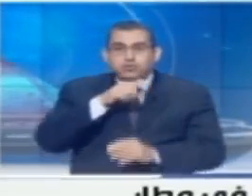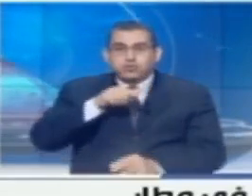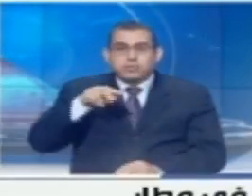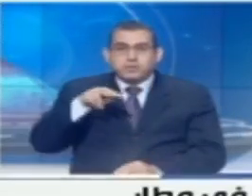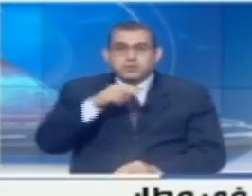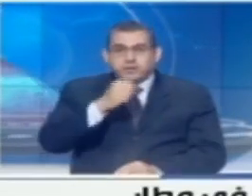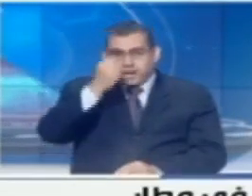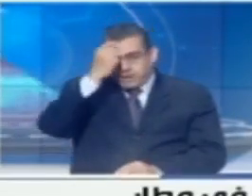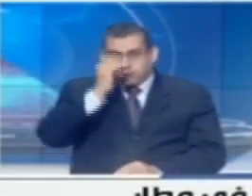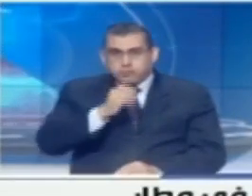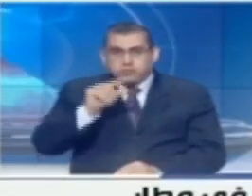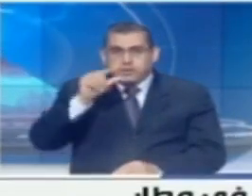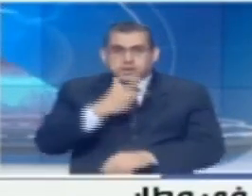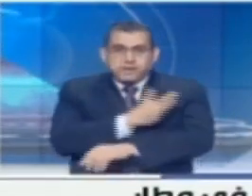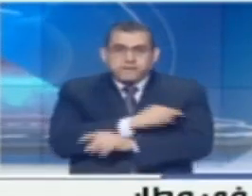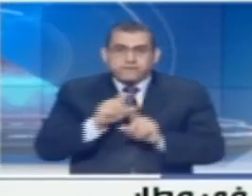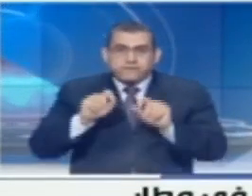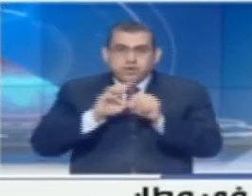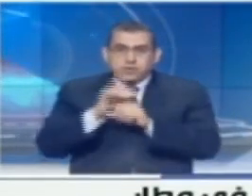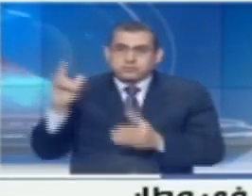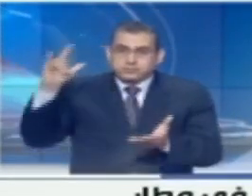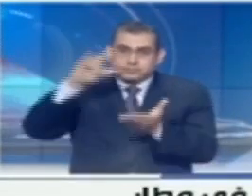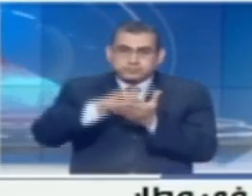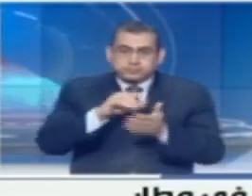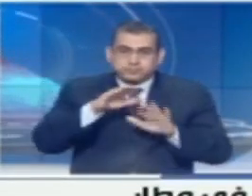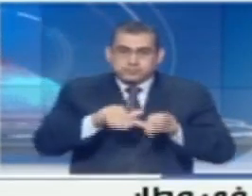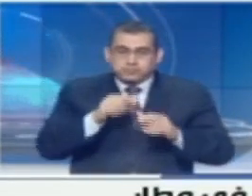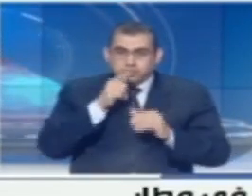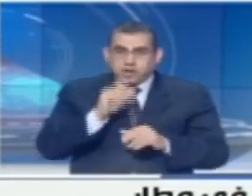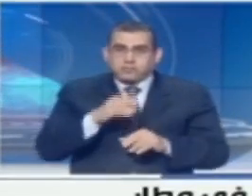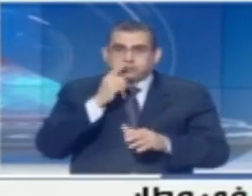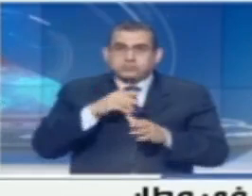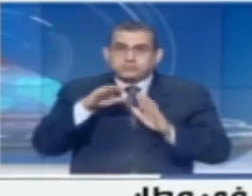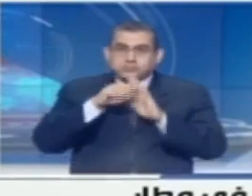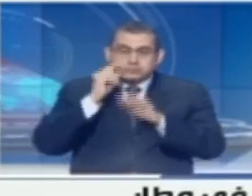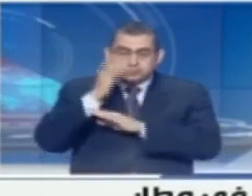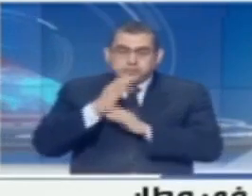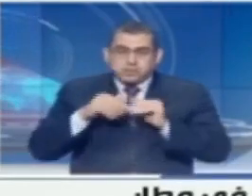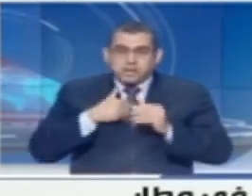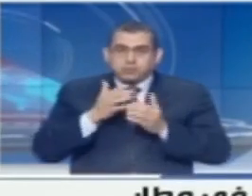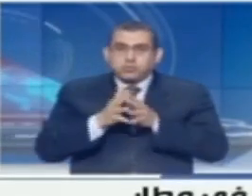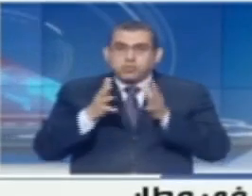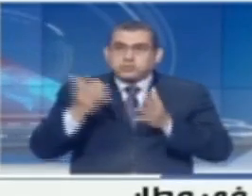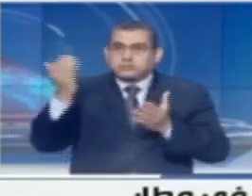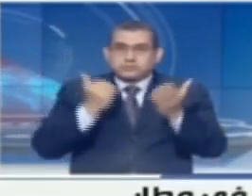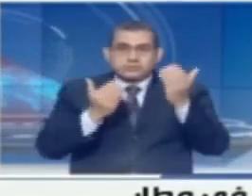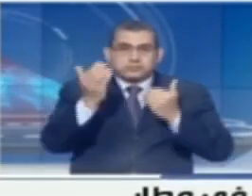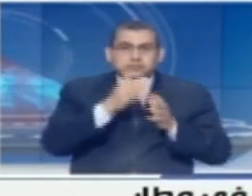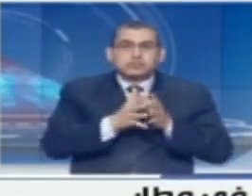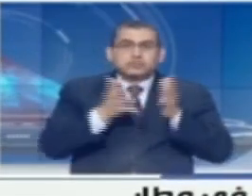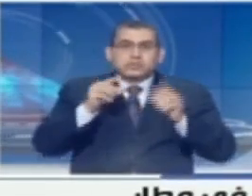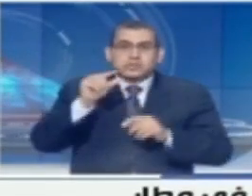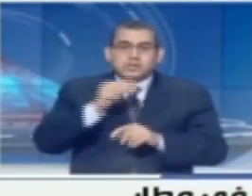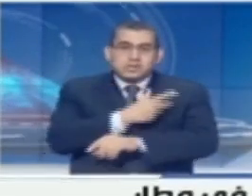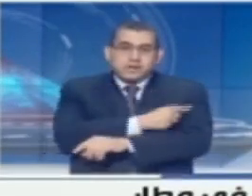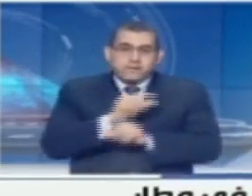3,688,500 جرعة من لقاح فيروس كورونا بمطار القاهرة الدولي، ذلك ضمن خطة الدولة للتوسع والتنوع في توفير لقاحات